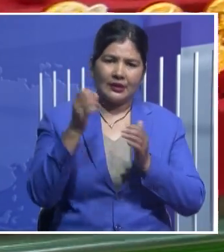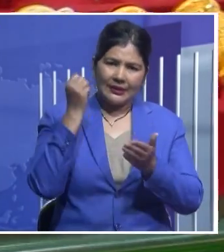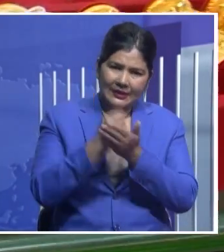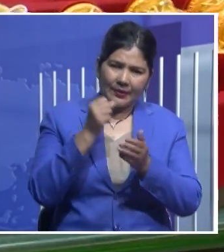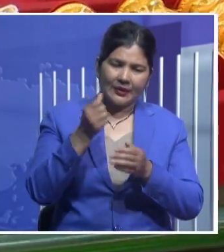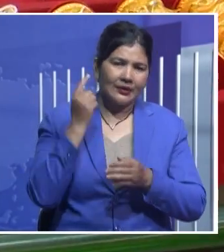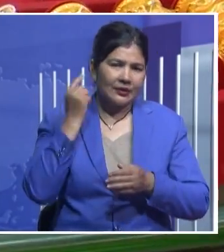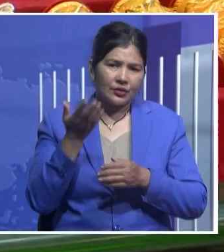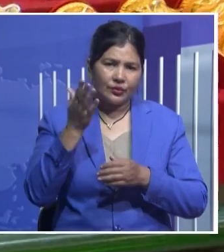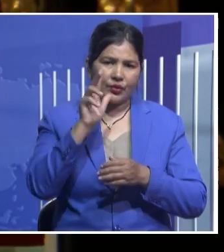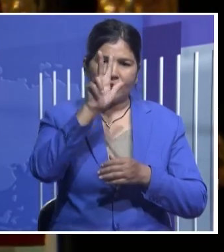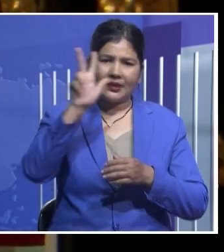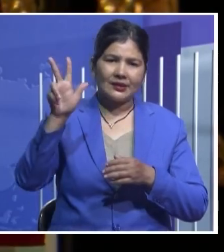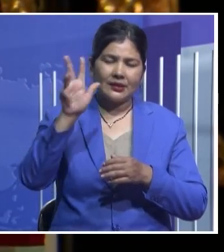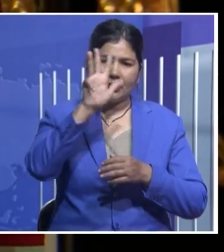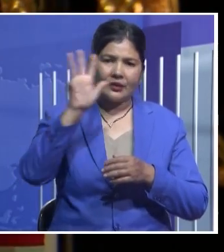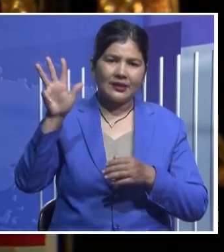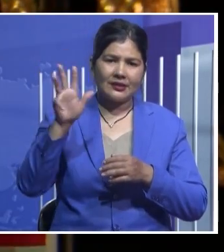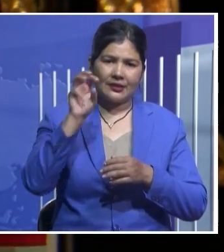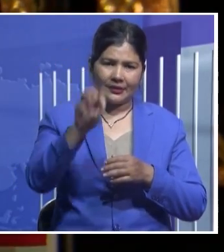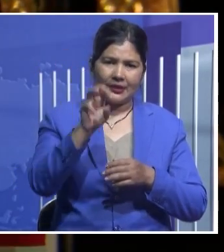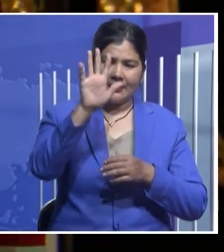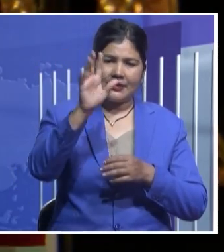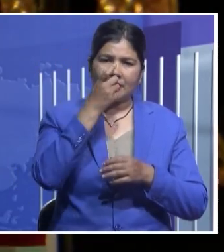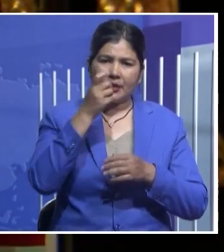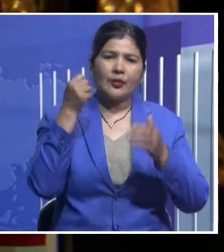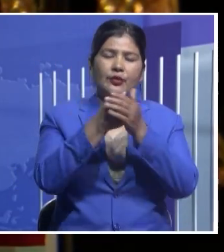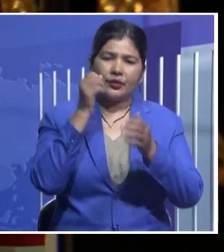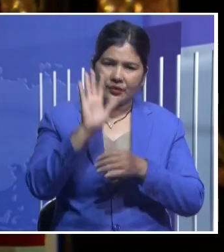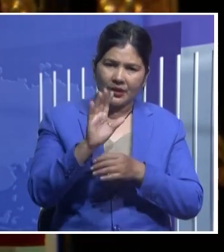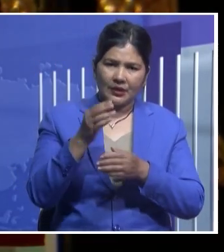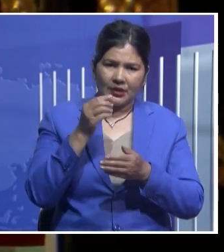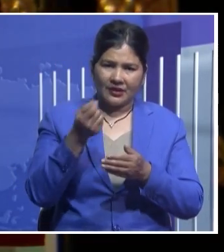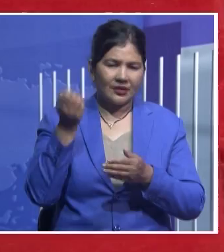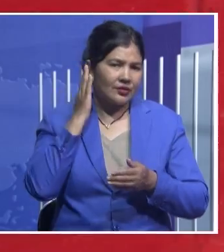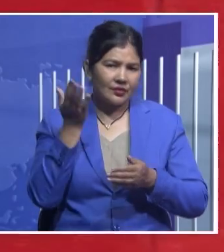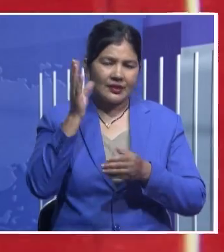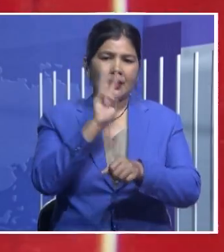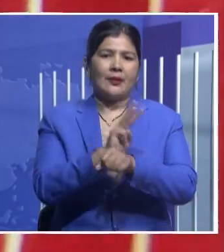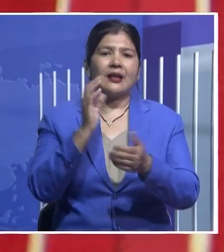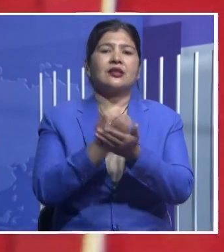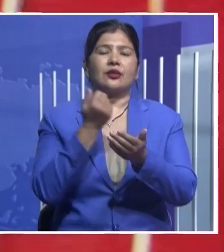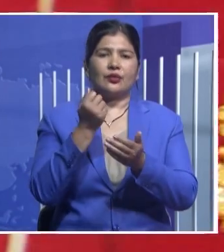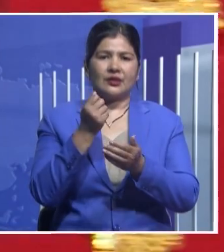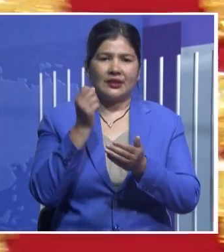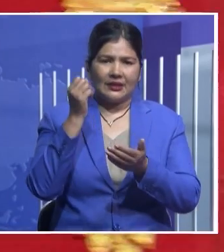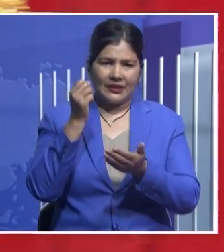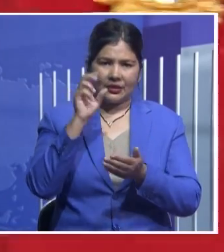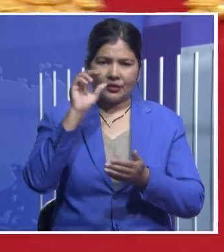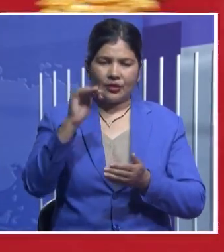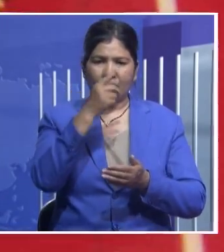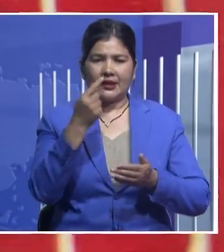प्रति तोला 79,500 रुपियाँमा पुगेको छ। नेपाल सुनचाँदी व्यवसायी महासङ्घका अनुसार तेजाबी सुनको मूल्य प्रति